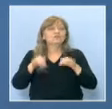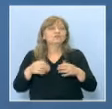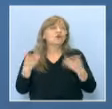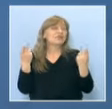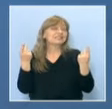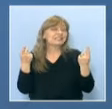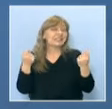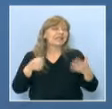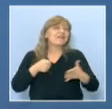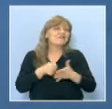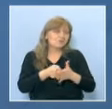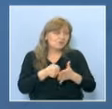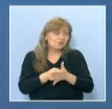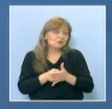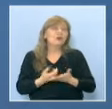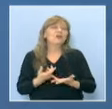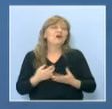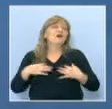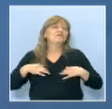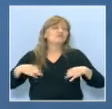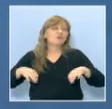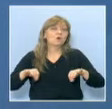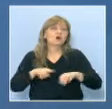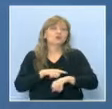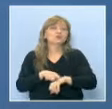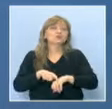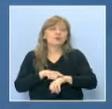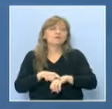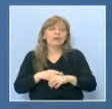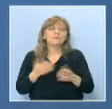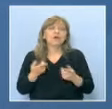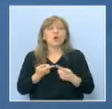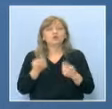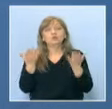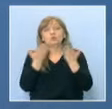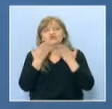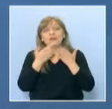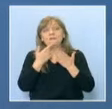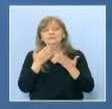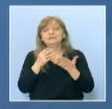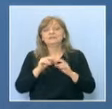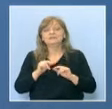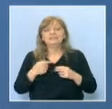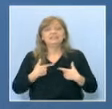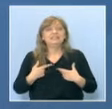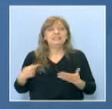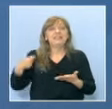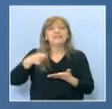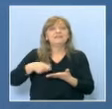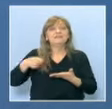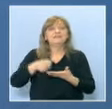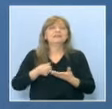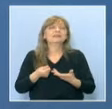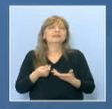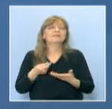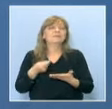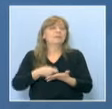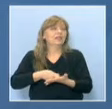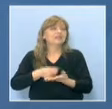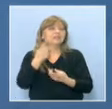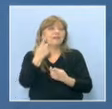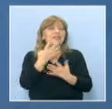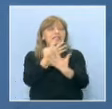играе футбол, да речем, в свободното време от учебни занятия. Инвестирахме в една мрежа и мисля, че добре